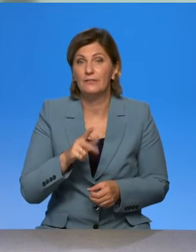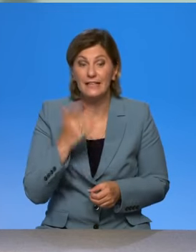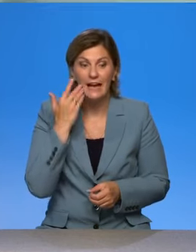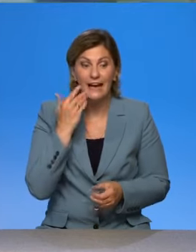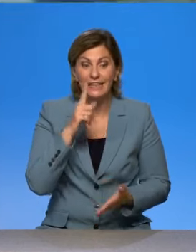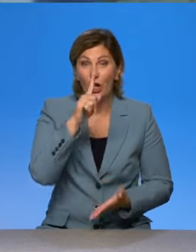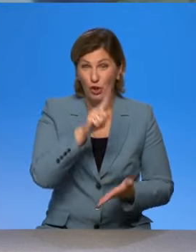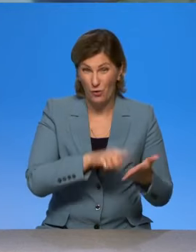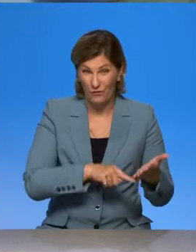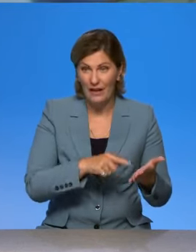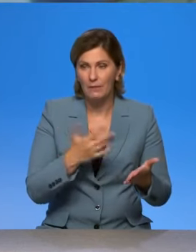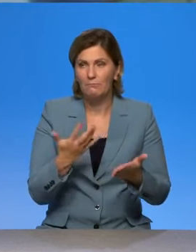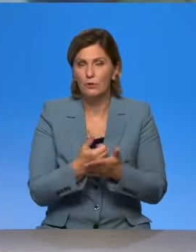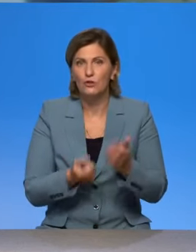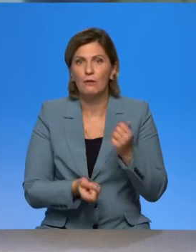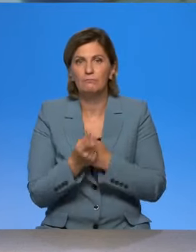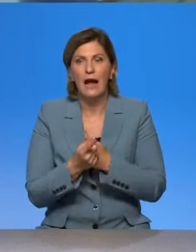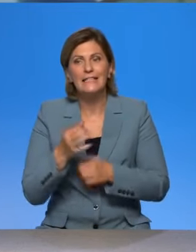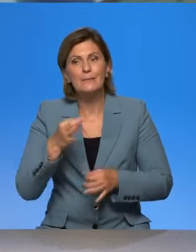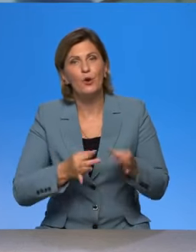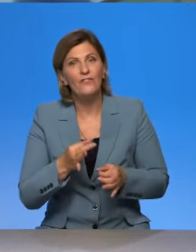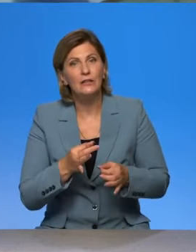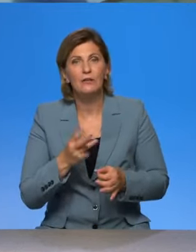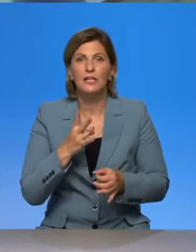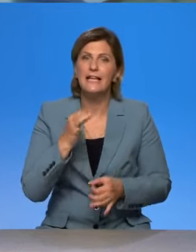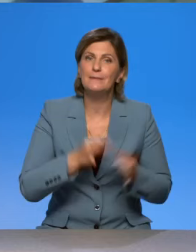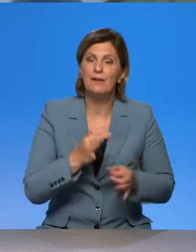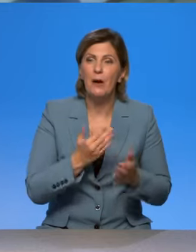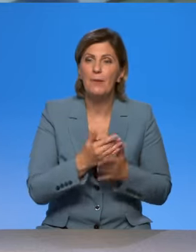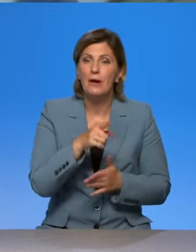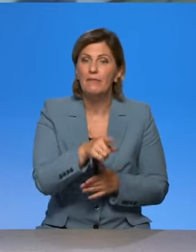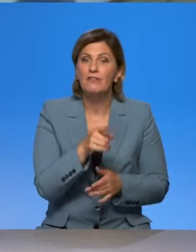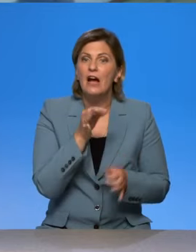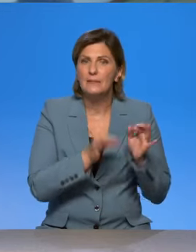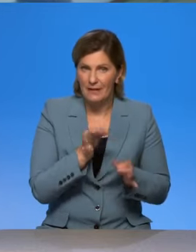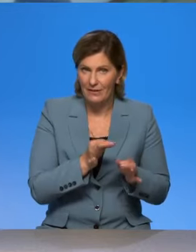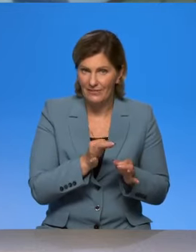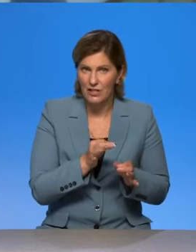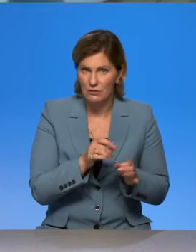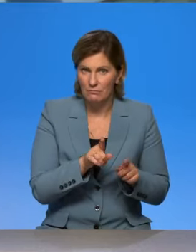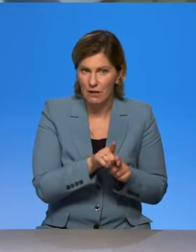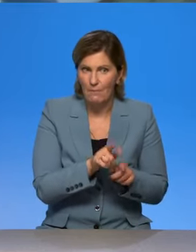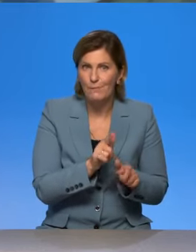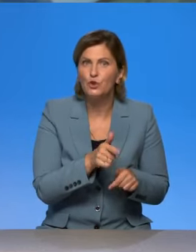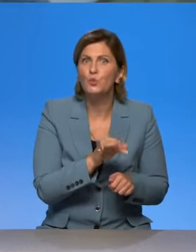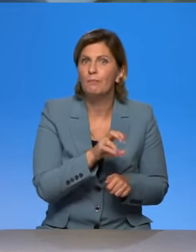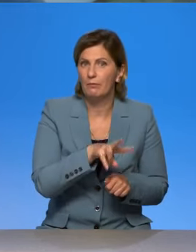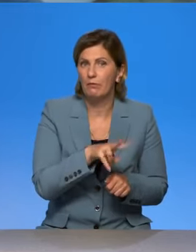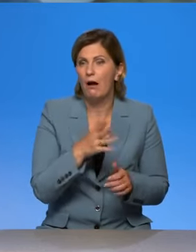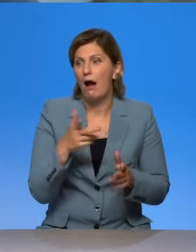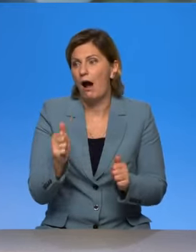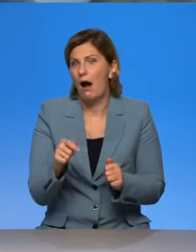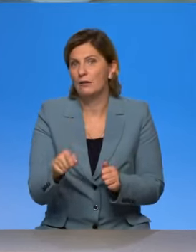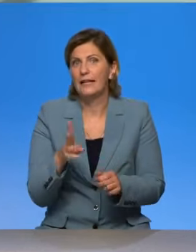тогда у нас начинает возникать справедливо, несправедливо, это несправедливо поступили и так далее. Да? Когда у нас четко сформатированное нормативное